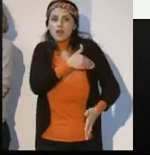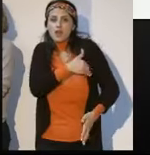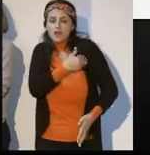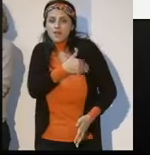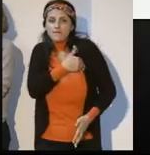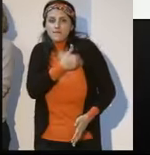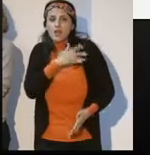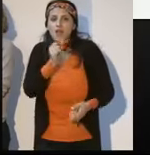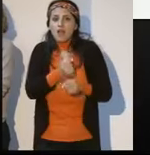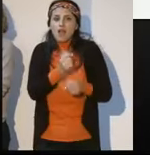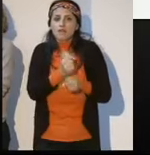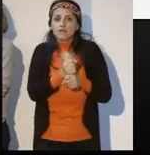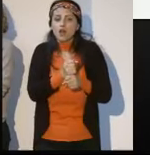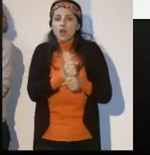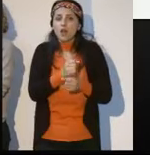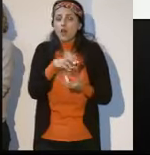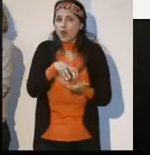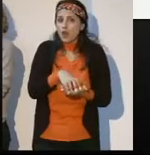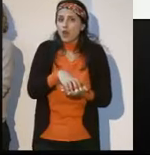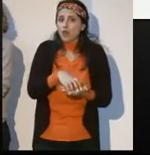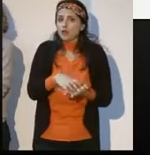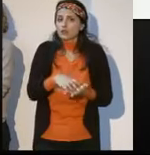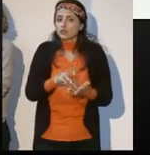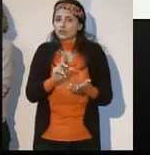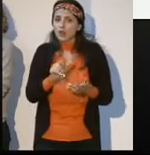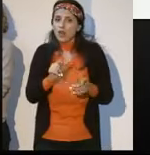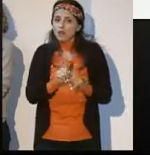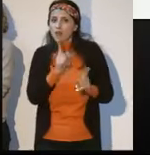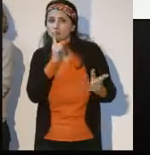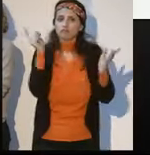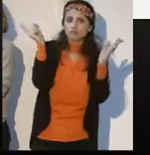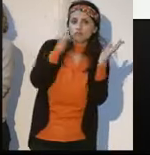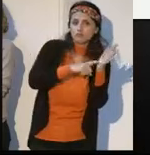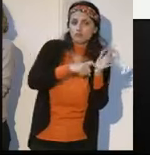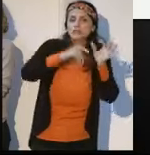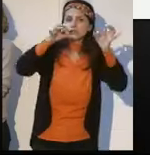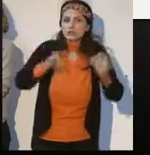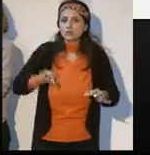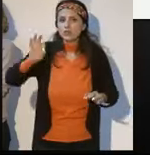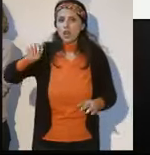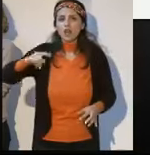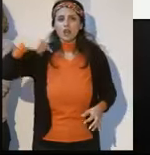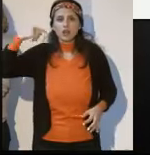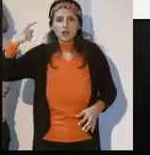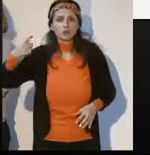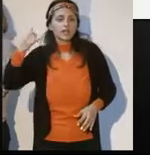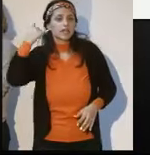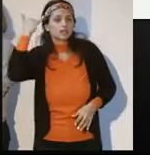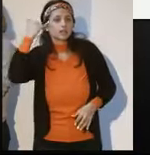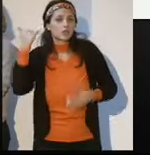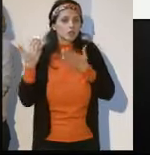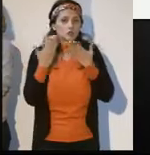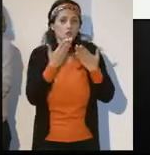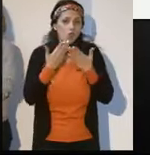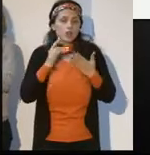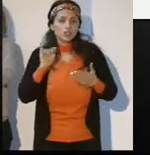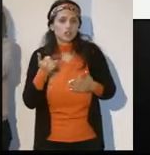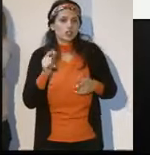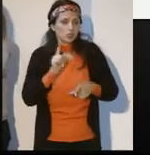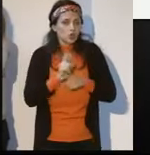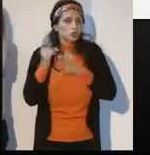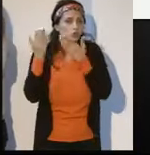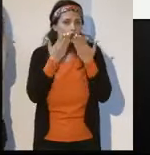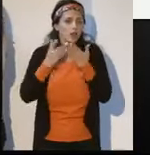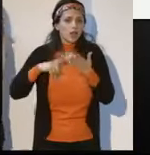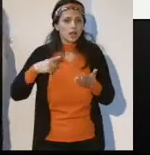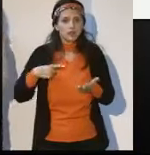aceste locuri dedicate si sunt sigura ca incepand de la anul inspectoratele școlare ce școlile